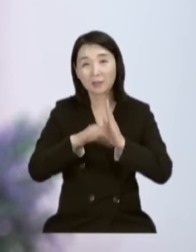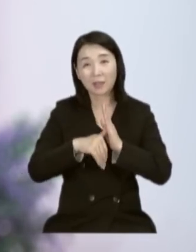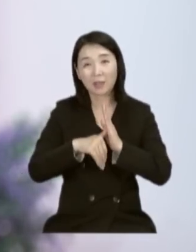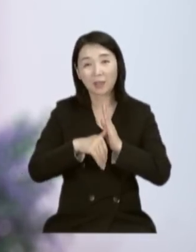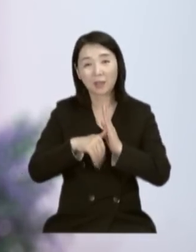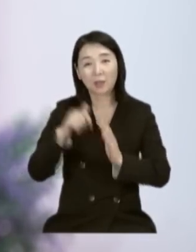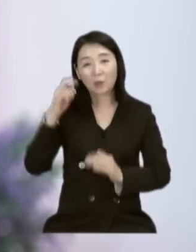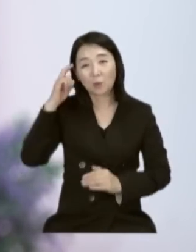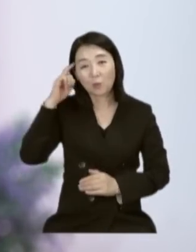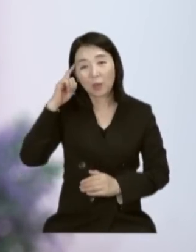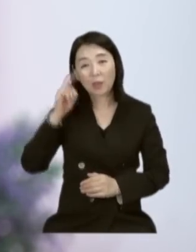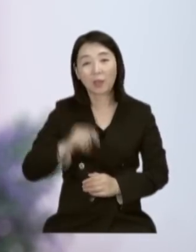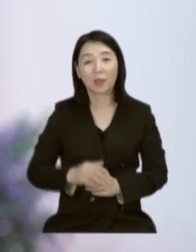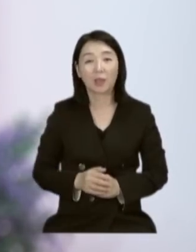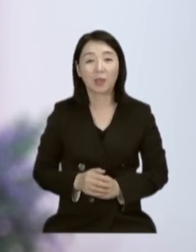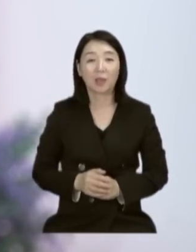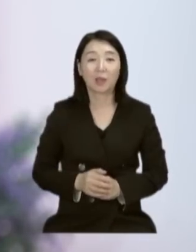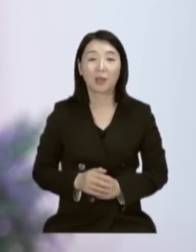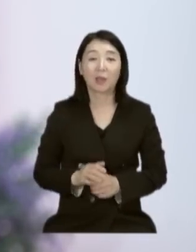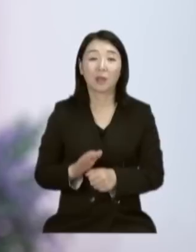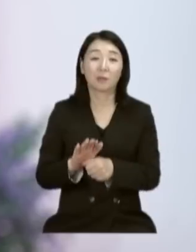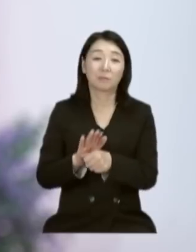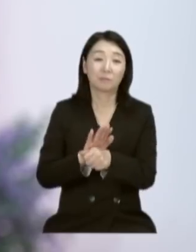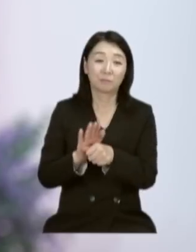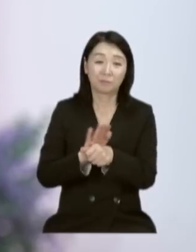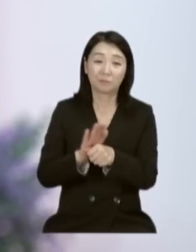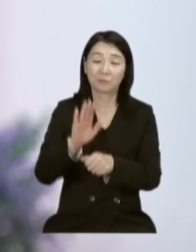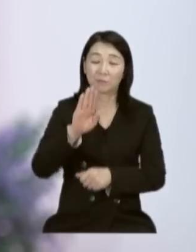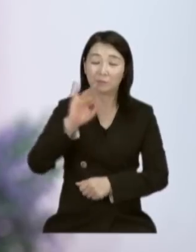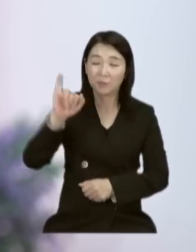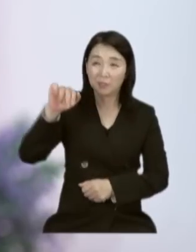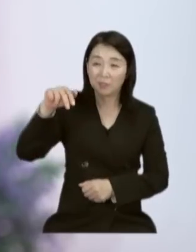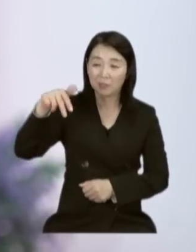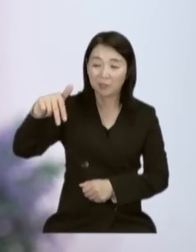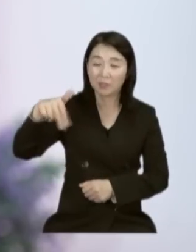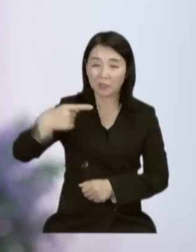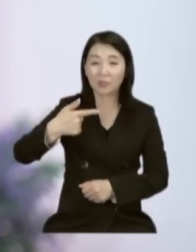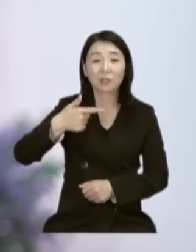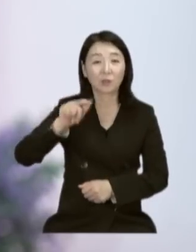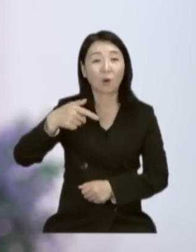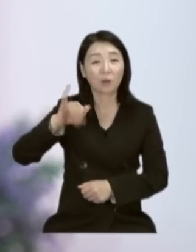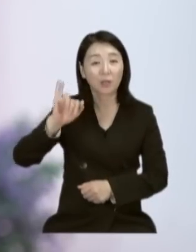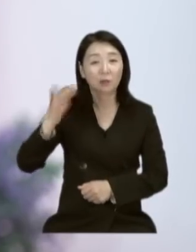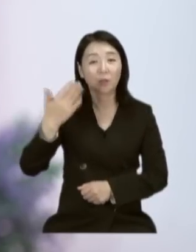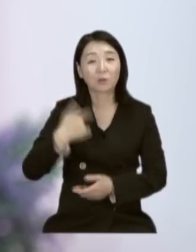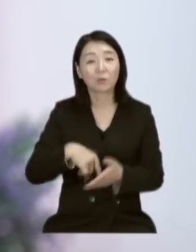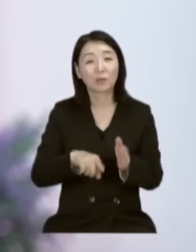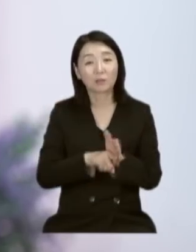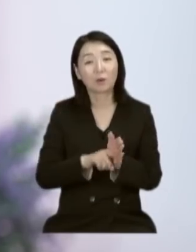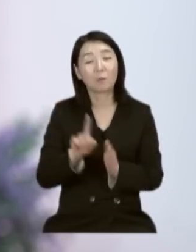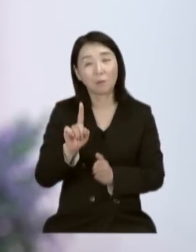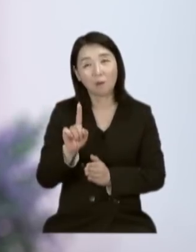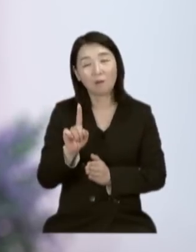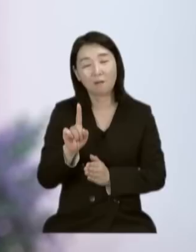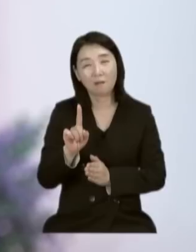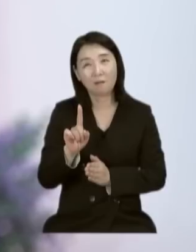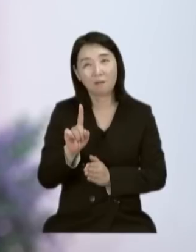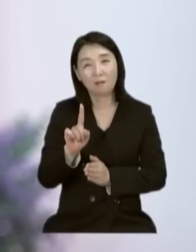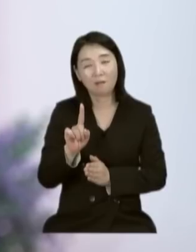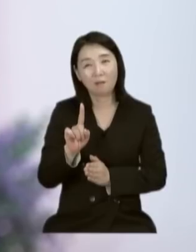비즈너리가 되려고 꿈을 꿨습니다. 예, 예. 비즈너리의 삶을 살아서 하나님께 영광을 돌리자